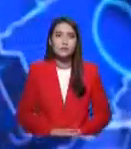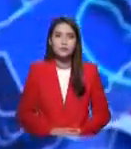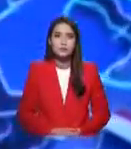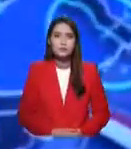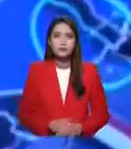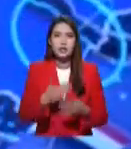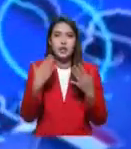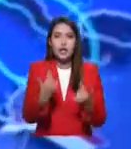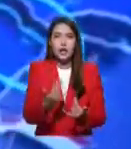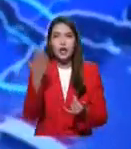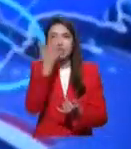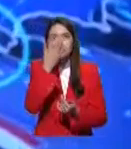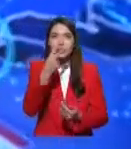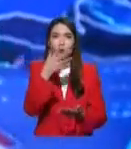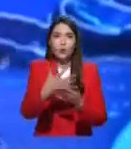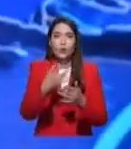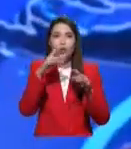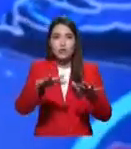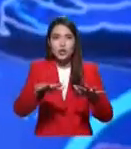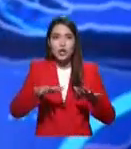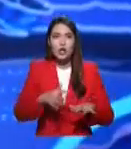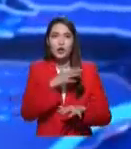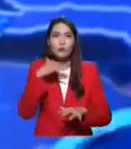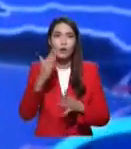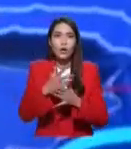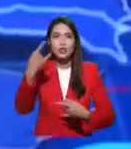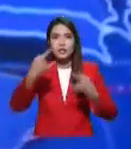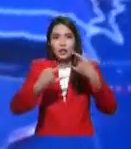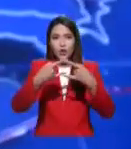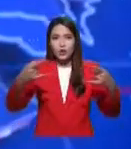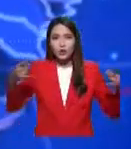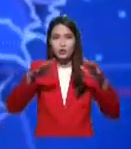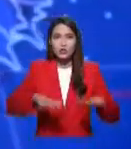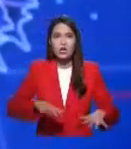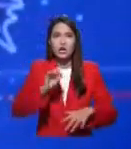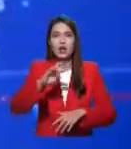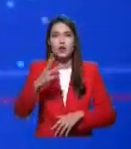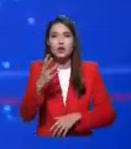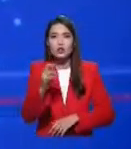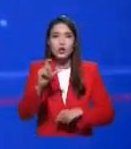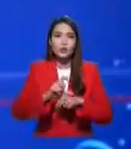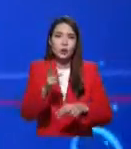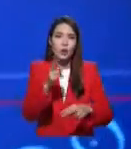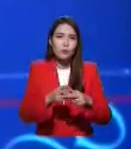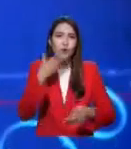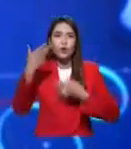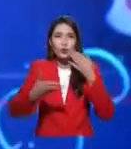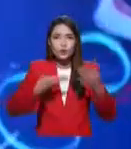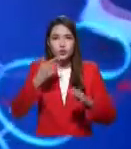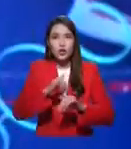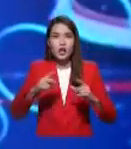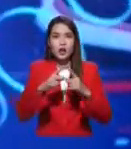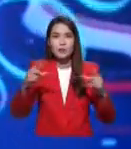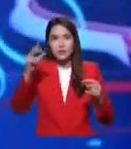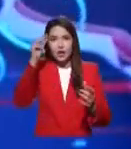Осы ретте кино көретін көрерменнің қарасы күрт көбейді. Кино театрлардағы аншлаг сөзіміздің дәлелі. Сұраныс артқасын ба, билет